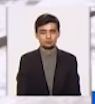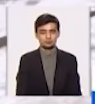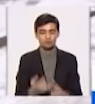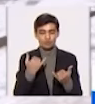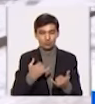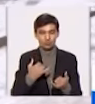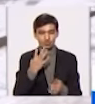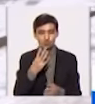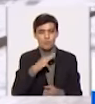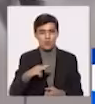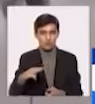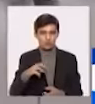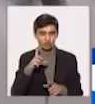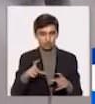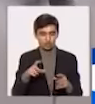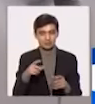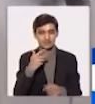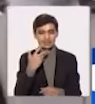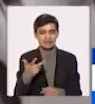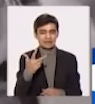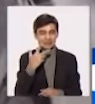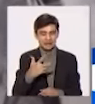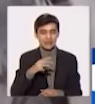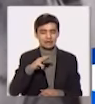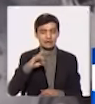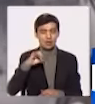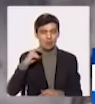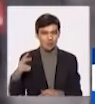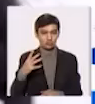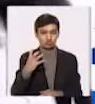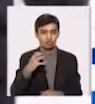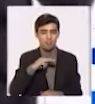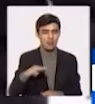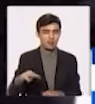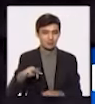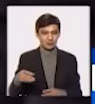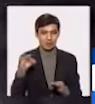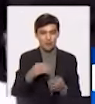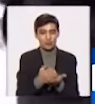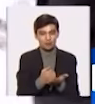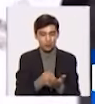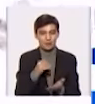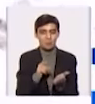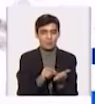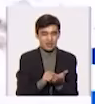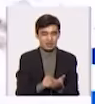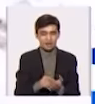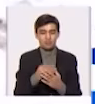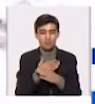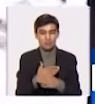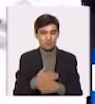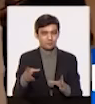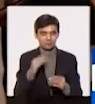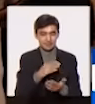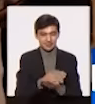Қазіргі таңда 4 миллионнан астам адамға 3 триллион 400 миллиард теңге көлемінде зейнетақы, жәрдемақысында әлеуметтік көмектер